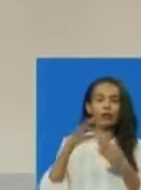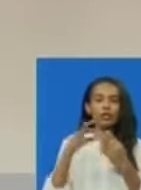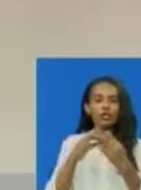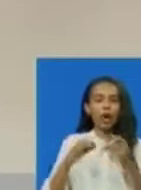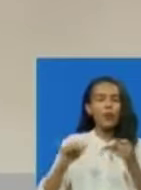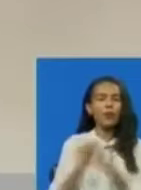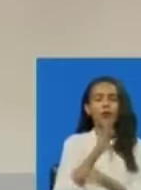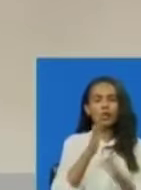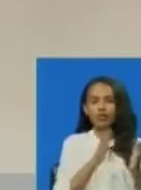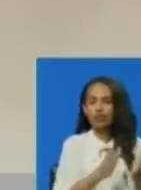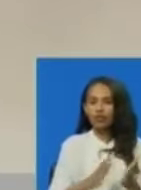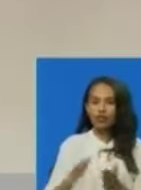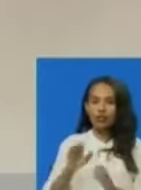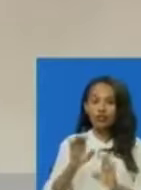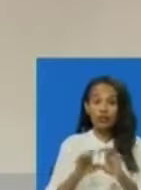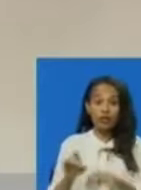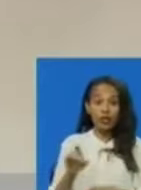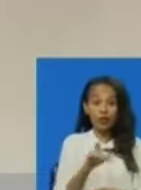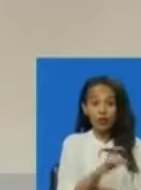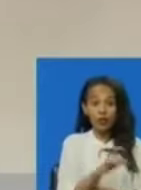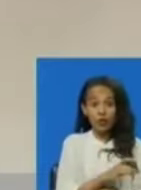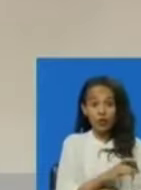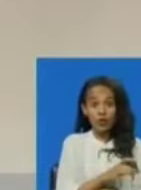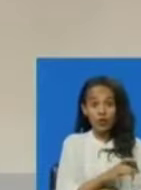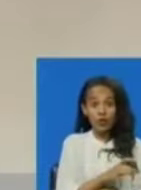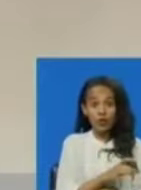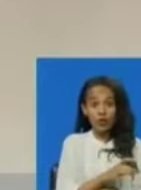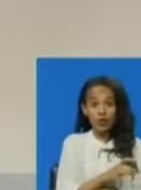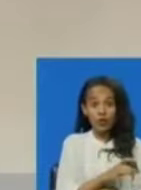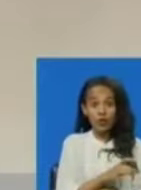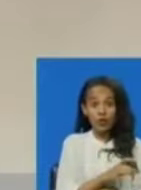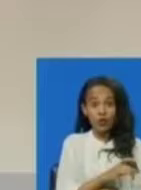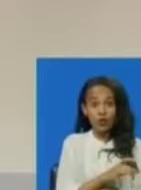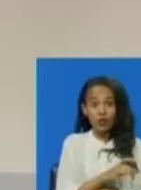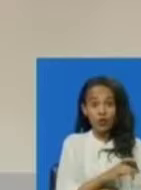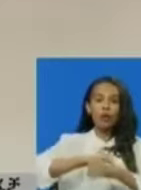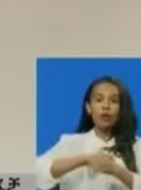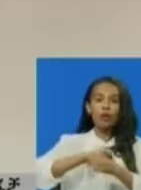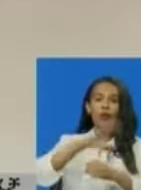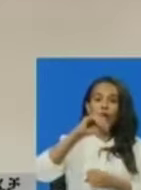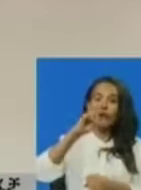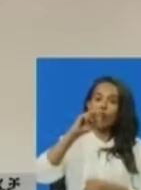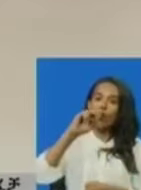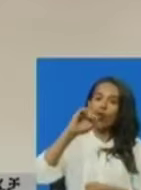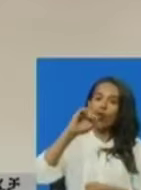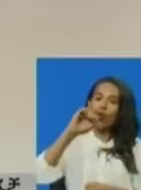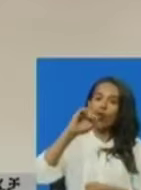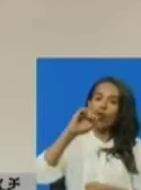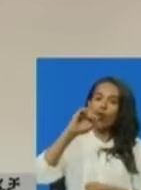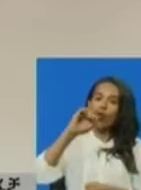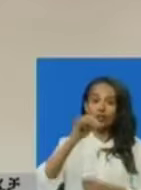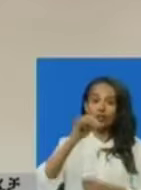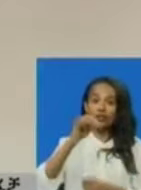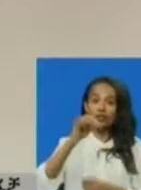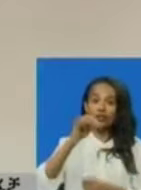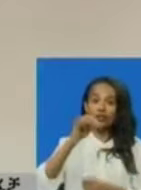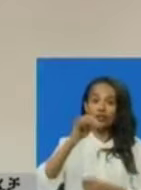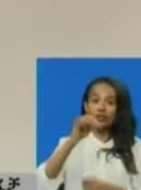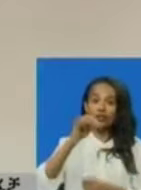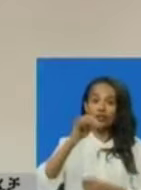በርካታ ፈተናዎችን አስተናግዳ አልፋለችም ብለዋል። በኮቪድ-19 ዓለም አቀፍ ወረርሽኝ ምክንያት